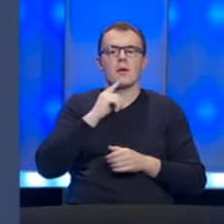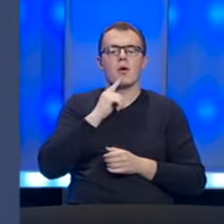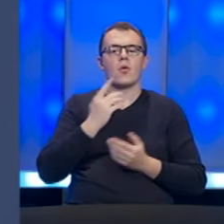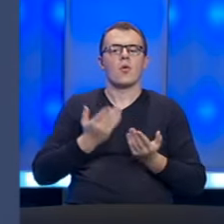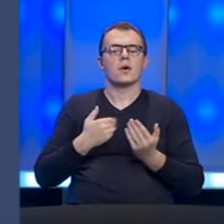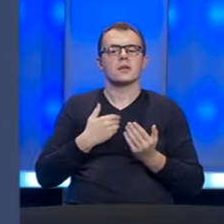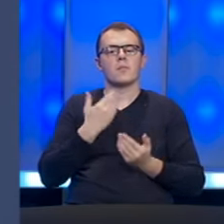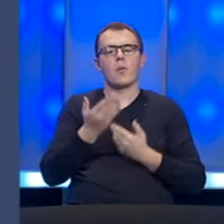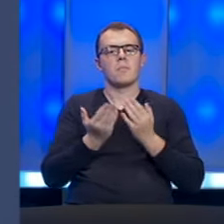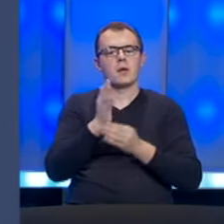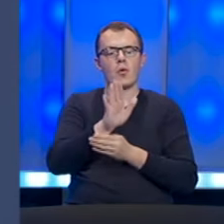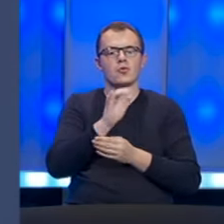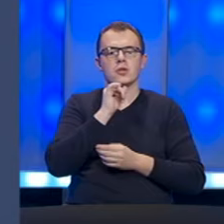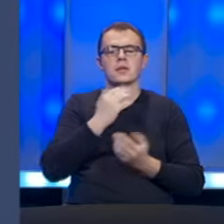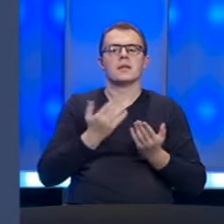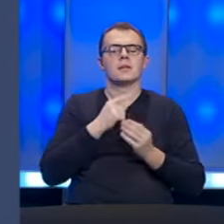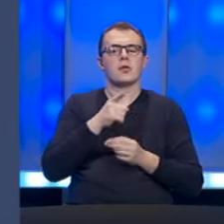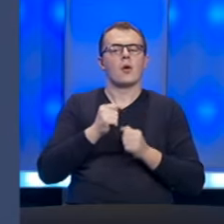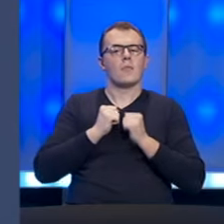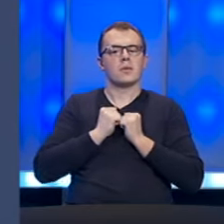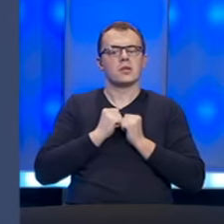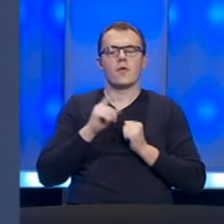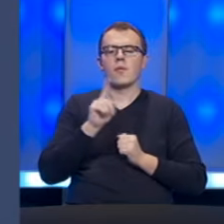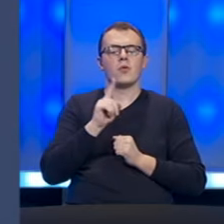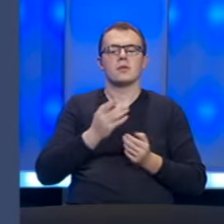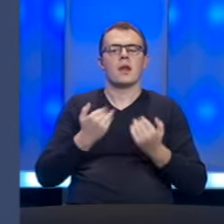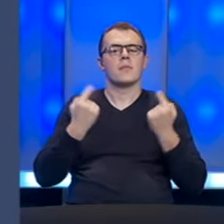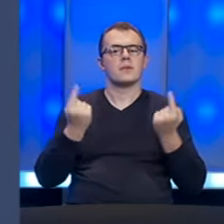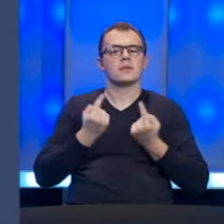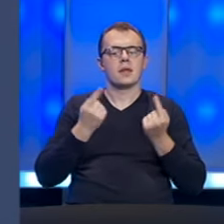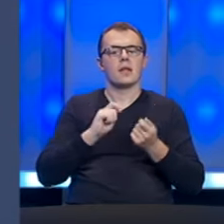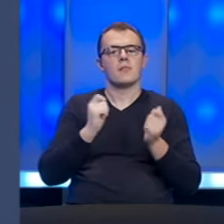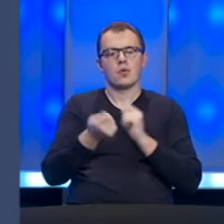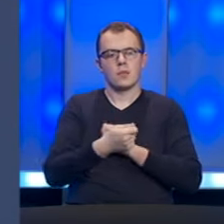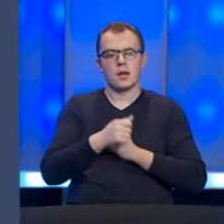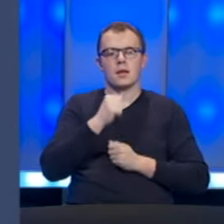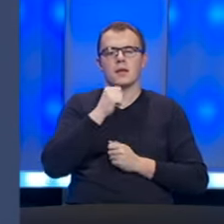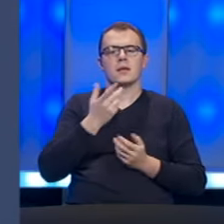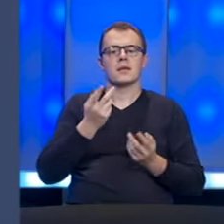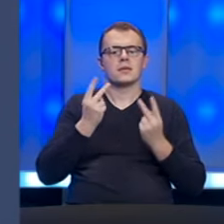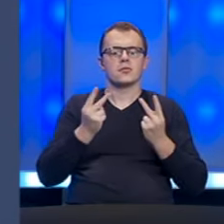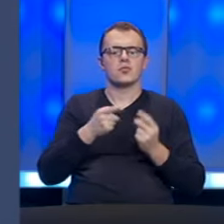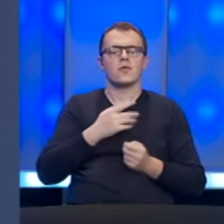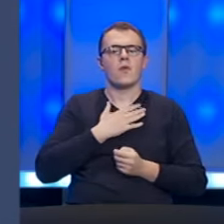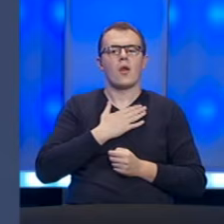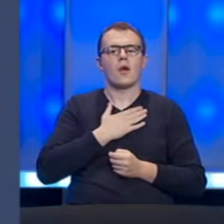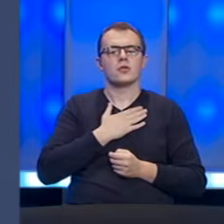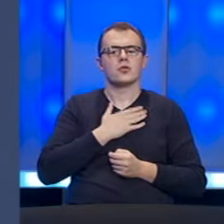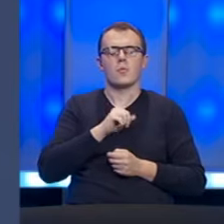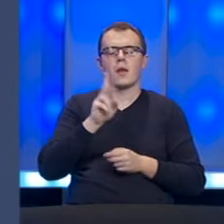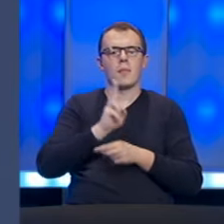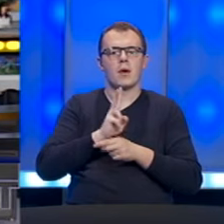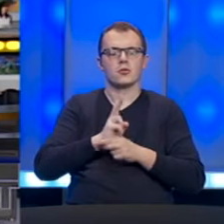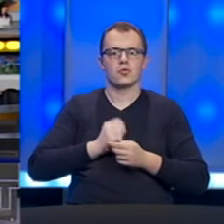smo predložili i da se toga pridržavamo da ne bi stanje promijenili isključivo našom